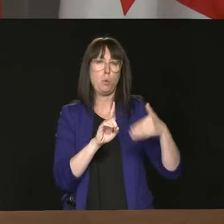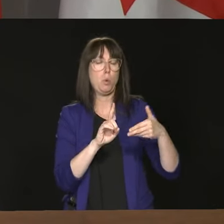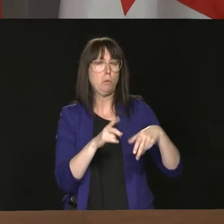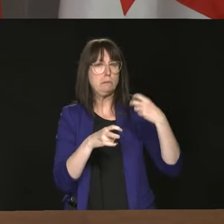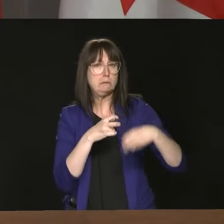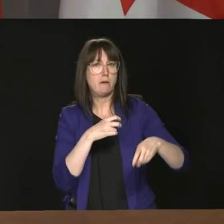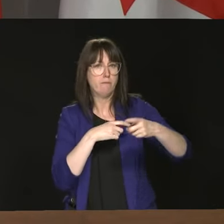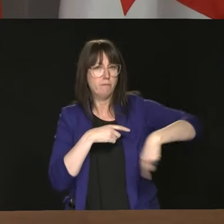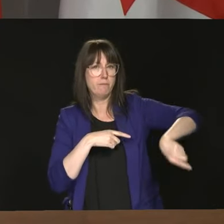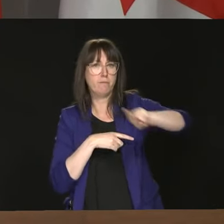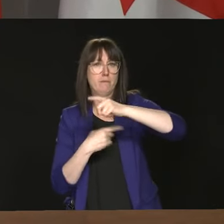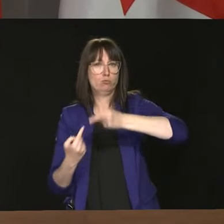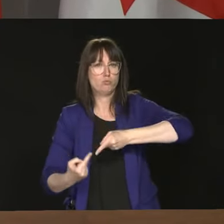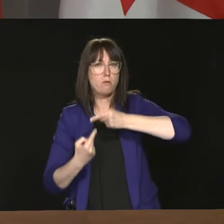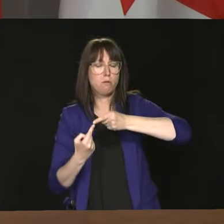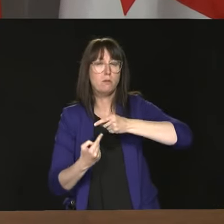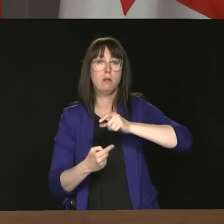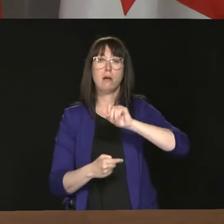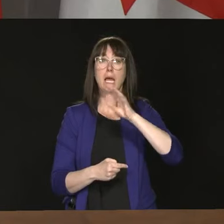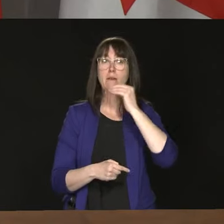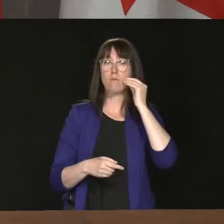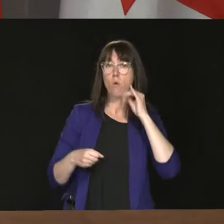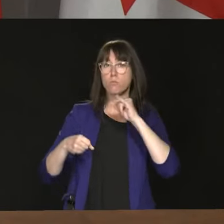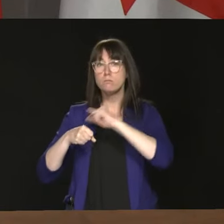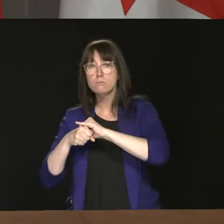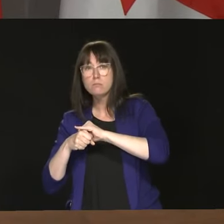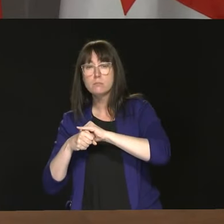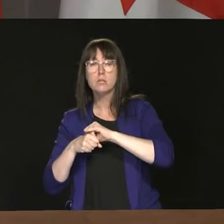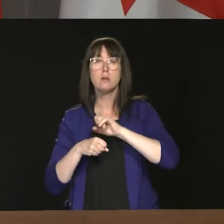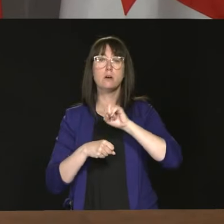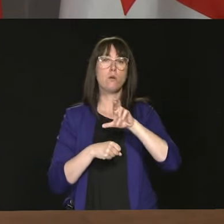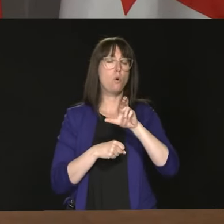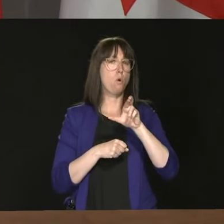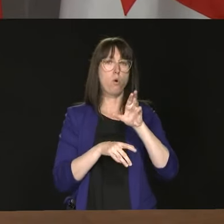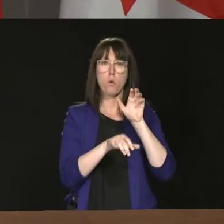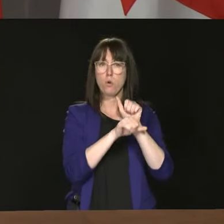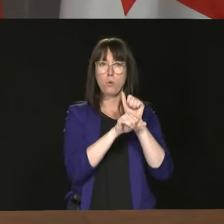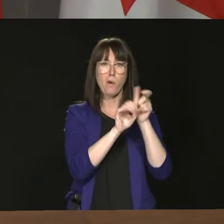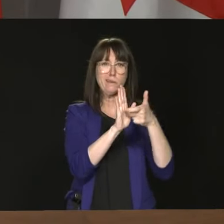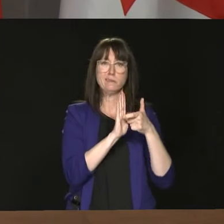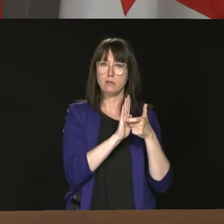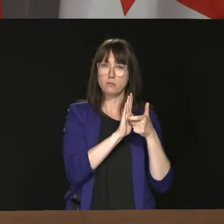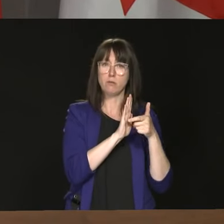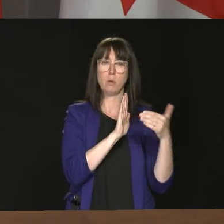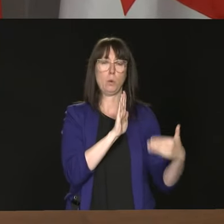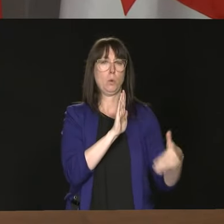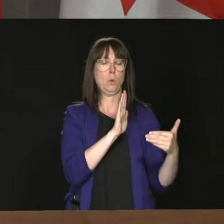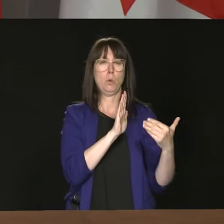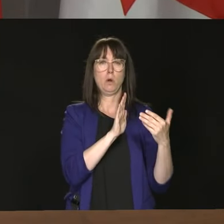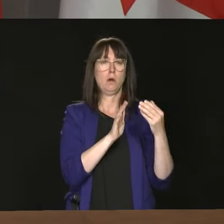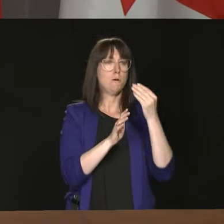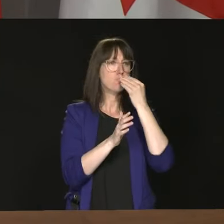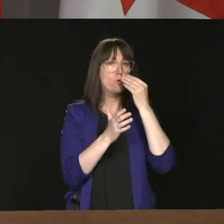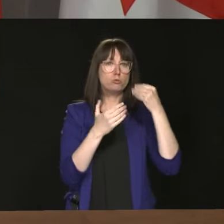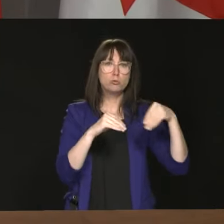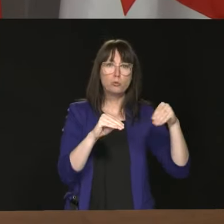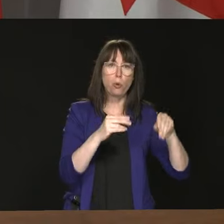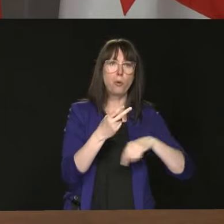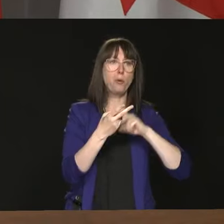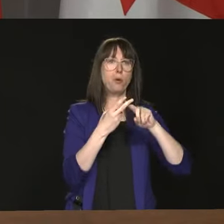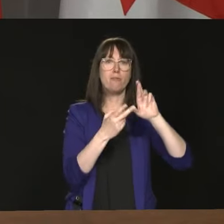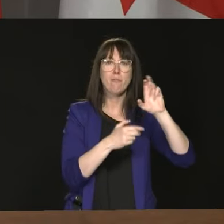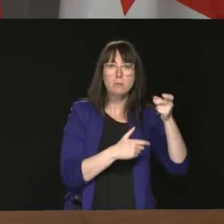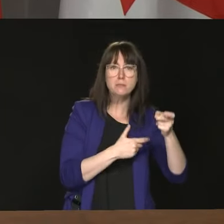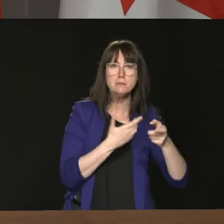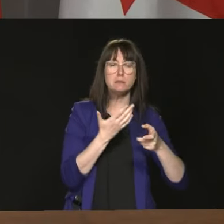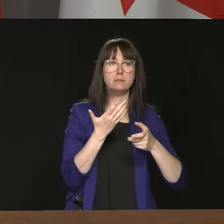de or on our supply ravitaillement, roads, dans les épiceries, in les grocery pharmacies stores, ou dans les services de pharmacies, soins de santé de or première on the